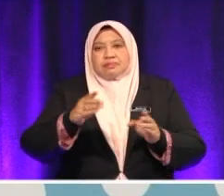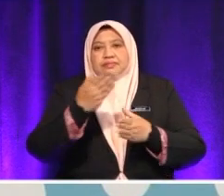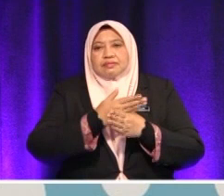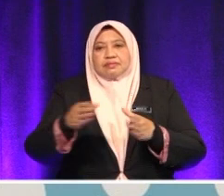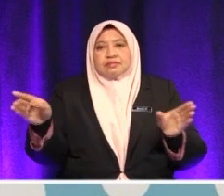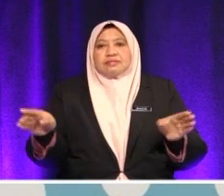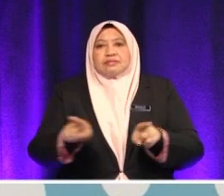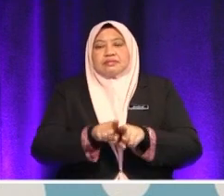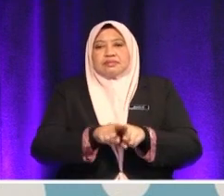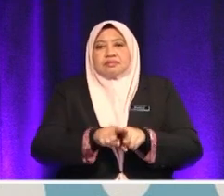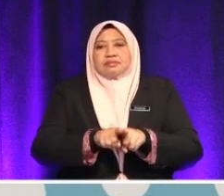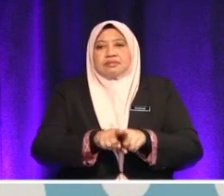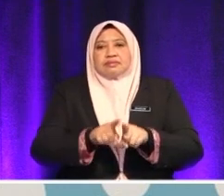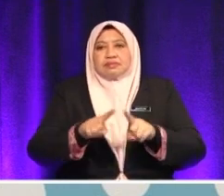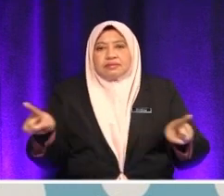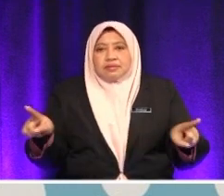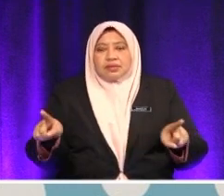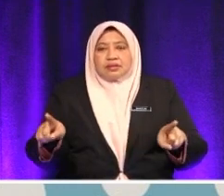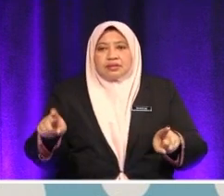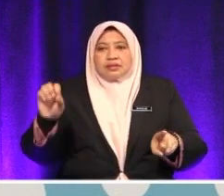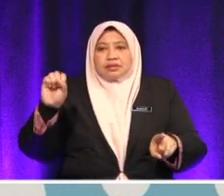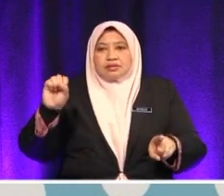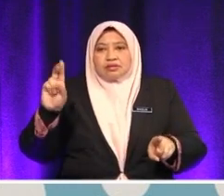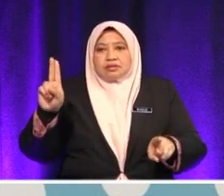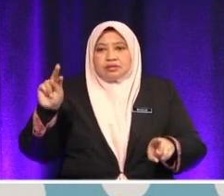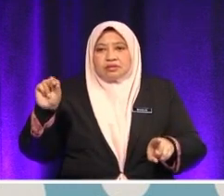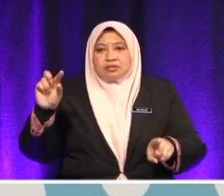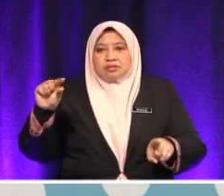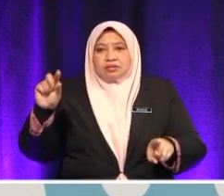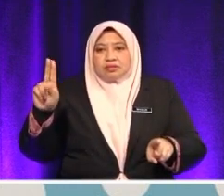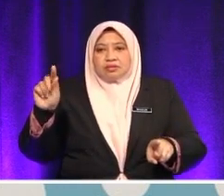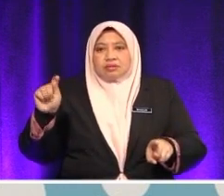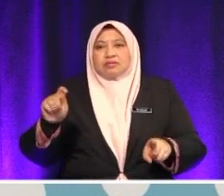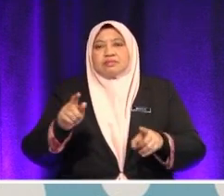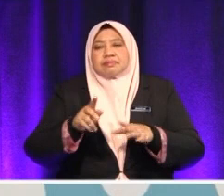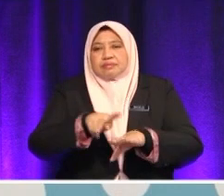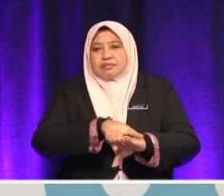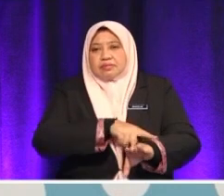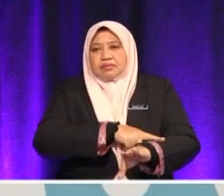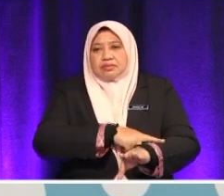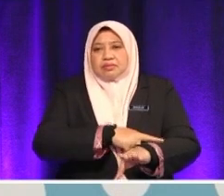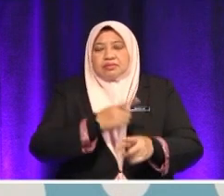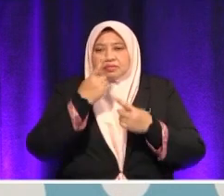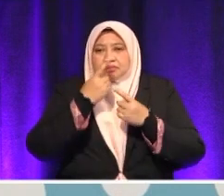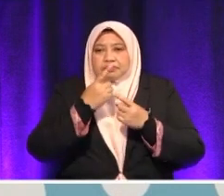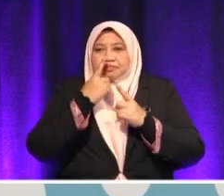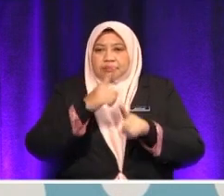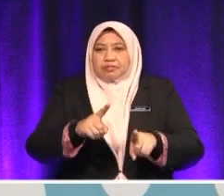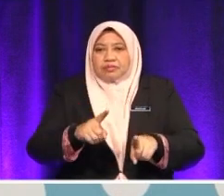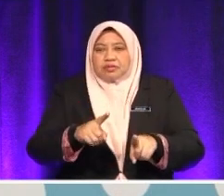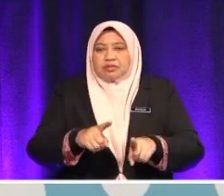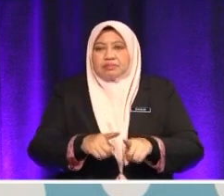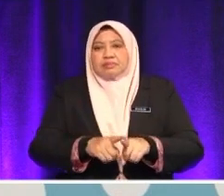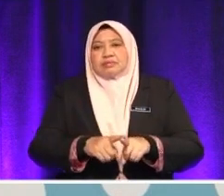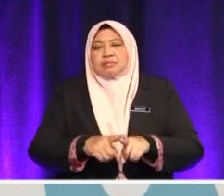tetapi sungut kiri lebih panjang maka jawabannya adalah taburan bencong